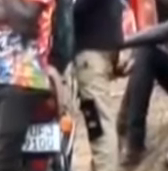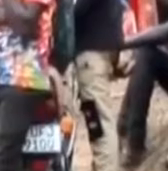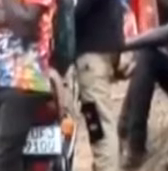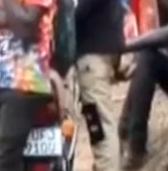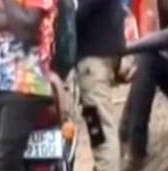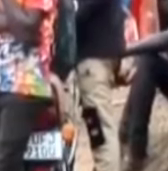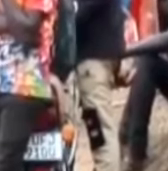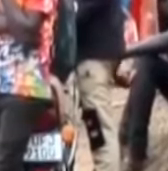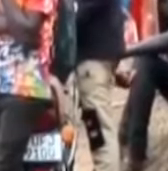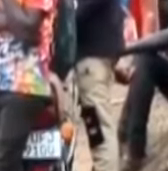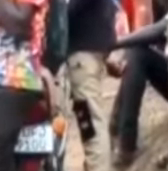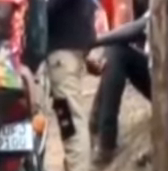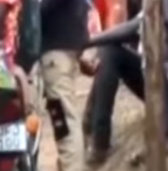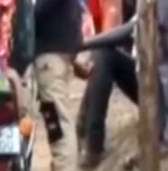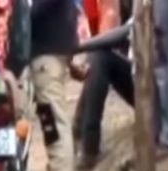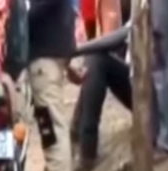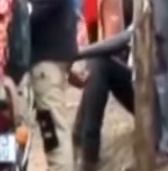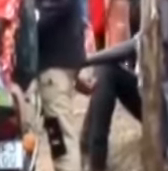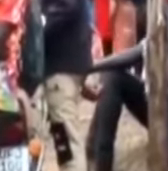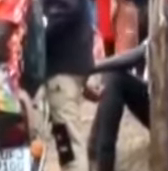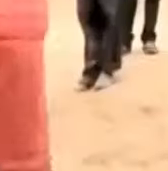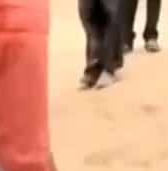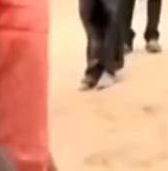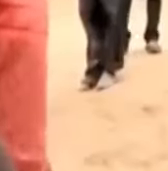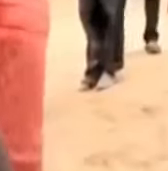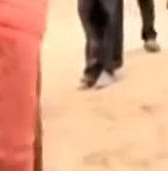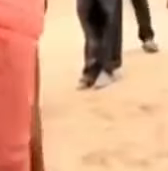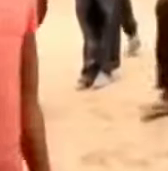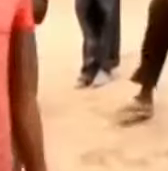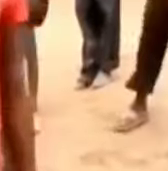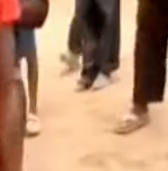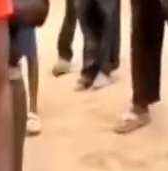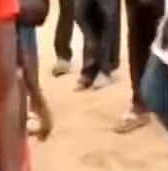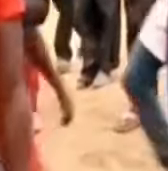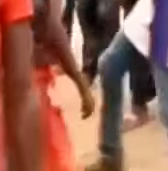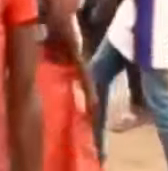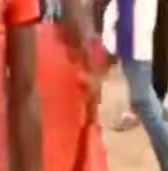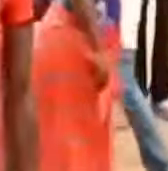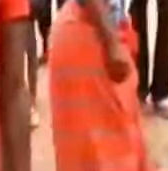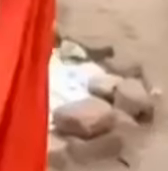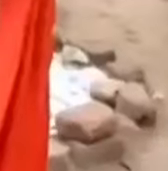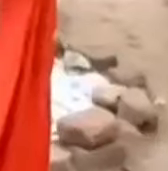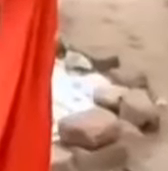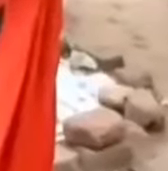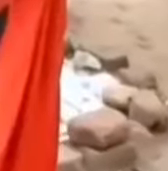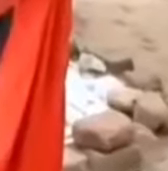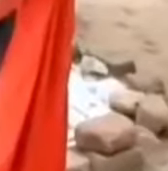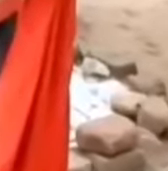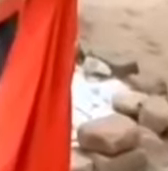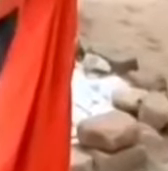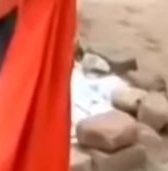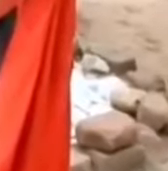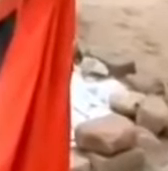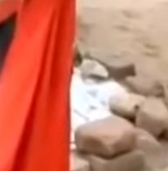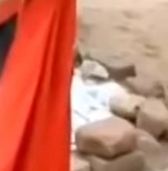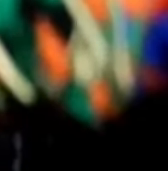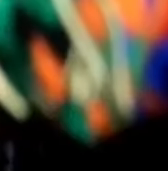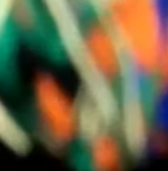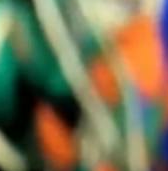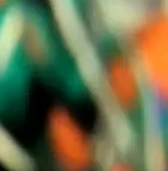Abatuuze bazingizza basamize bebalumiriza okukolera ebikolwa ebikyamu mu masabo. Basaze omwana